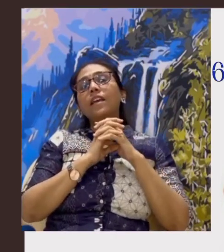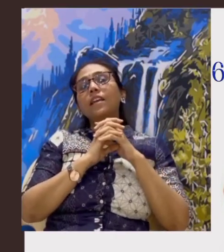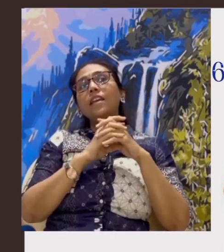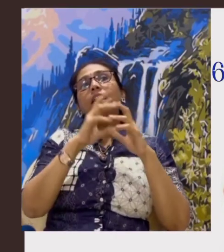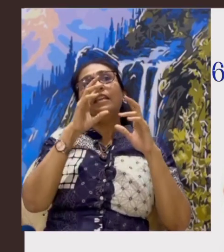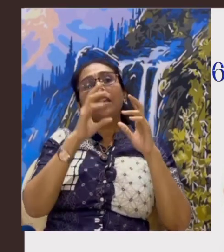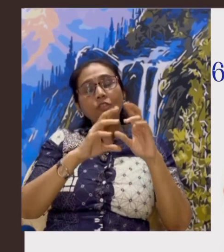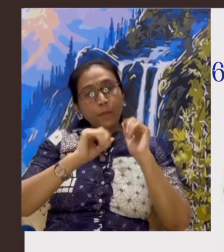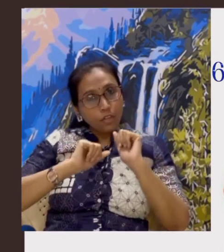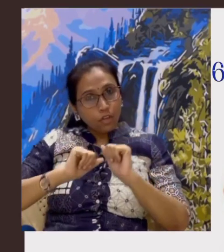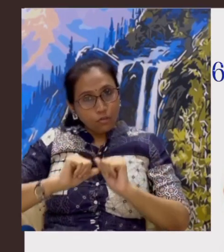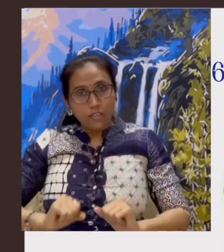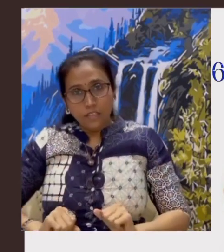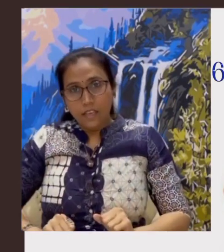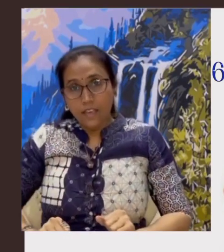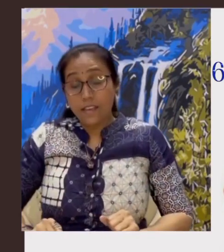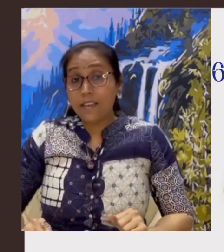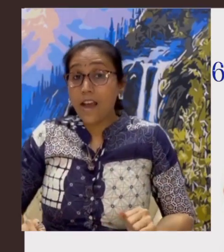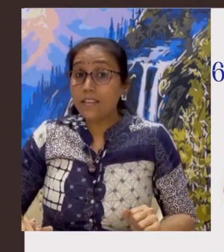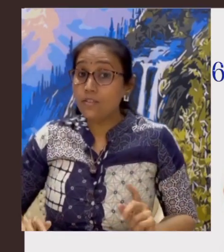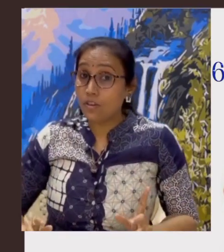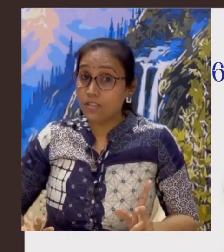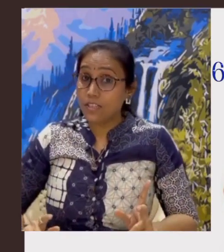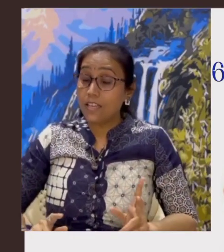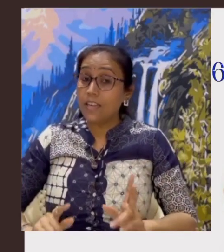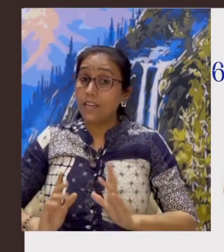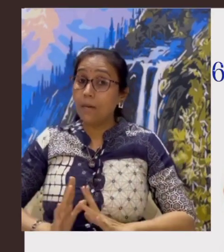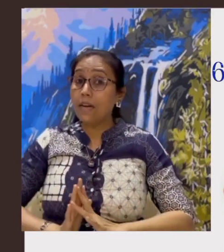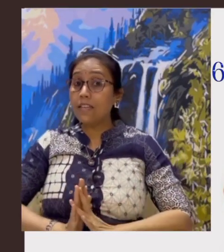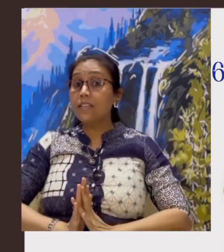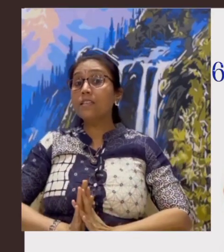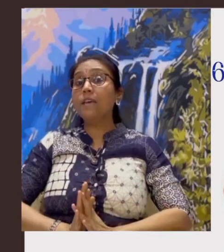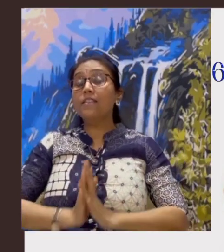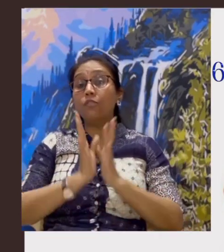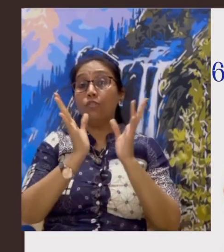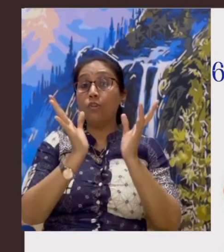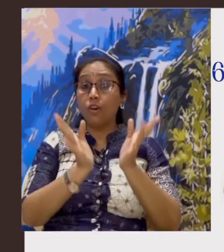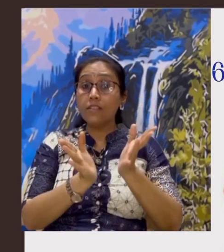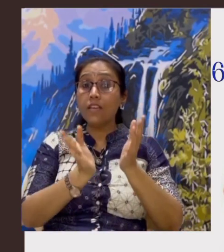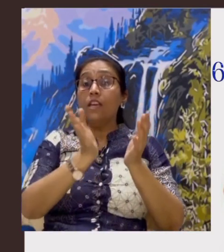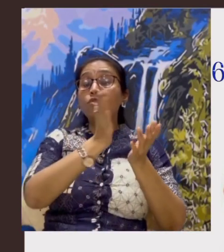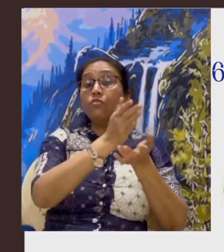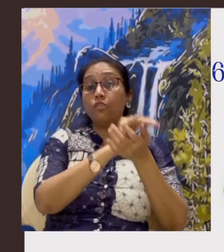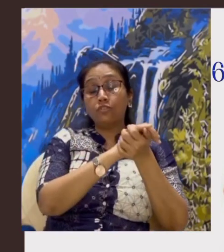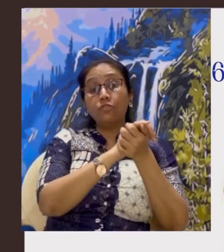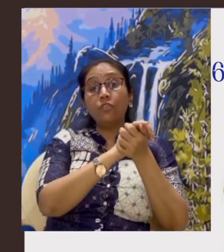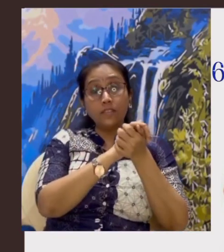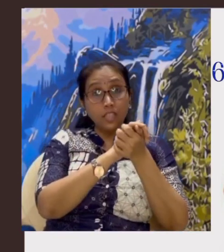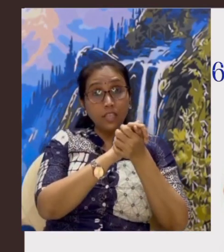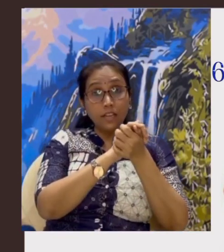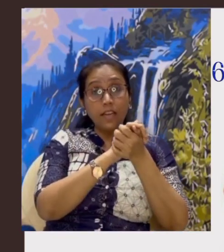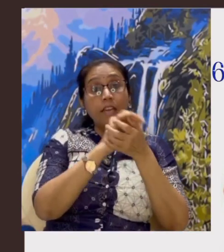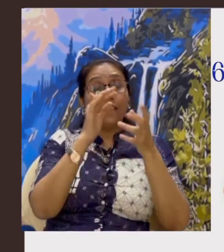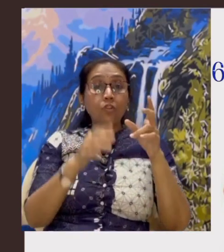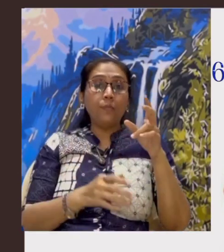हैं कि ये जो पर्टिकुलर डॉक्ट्रिन है, क्या इस डॉक्ट्रिन के लिए हमारी कंट्री में ऐसे कोई लॉज है जो इस डॉक्ट्रिन को गवर्न कर